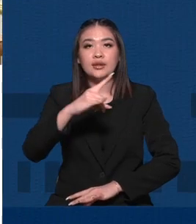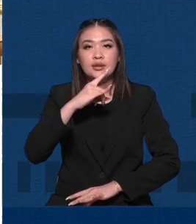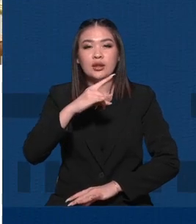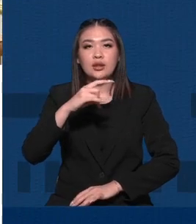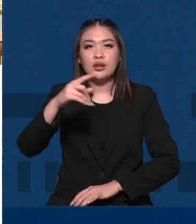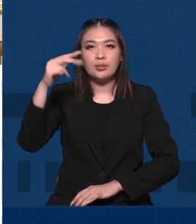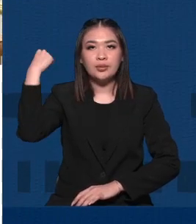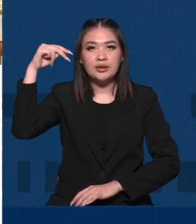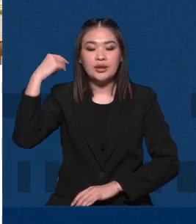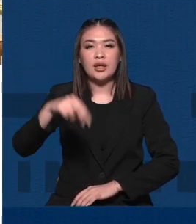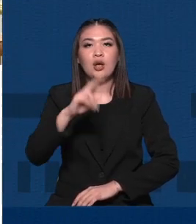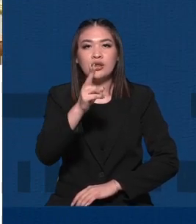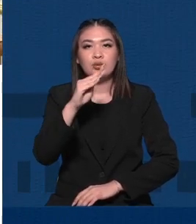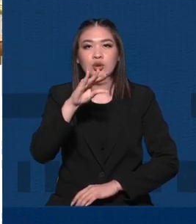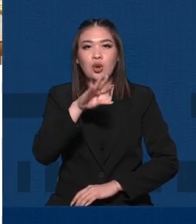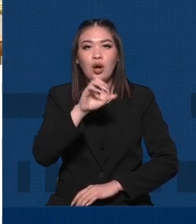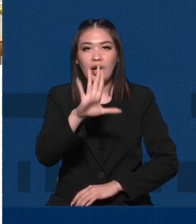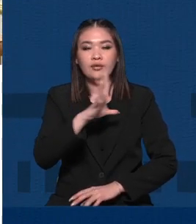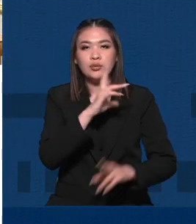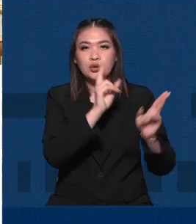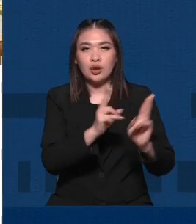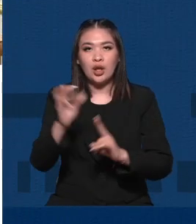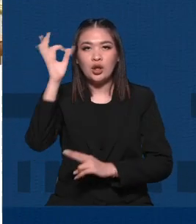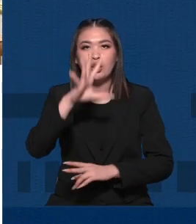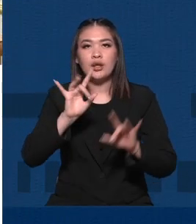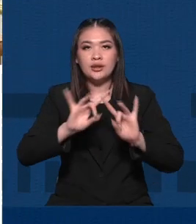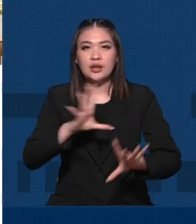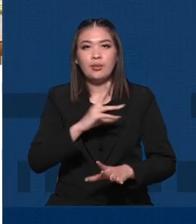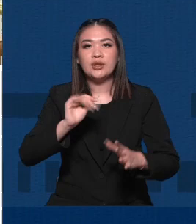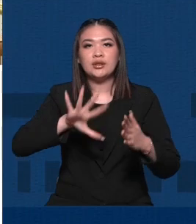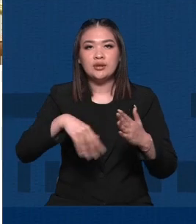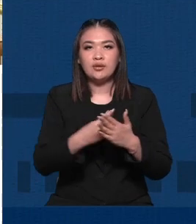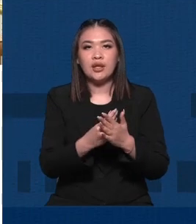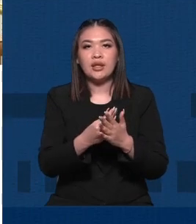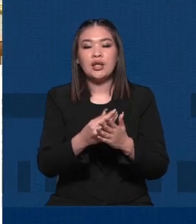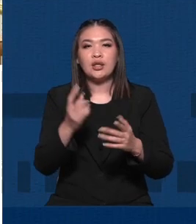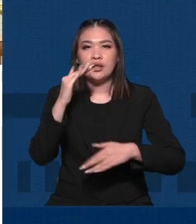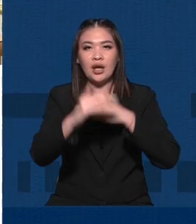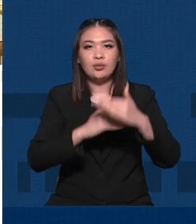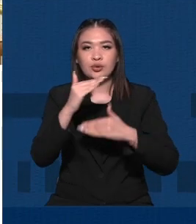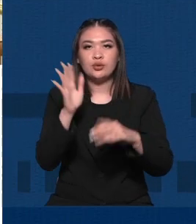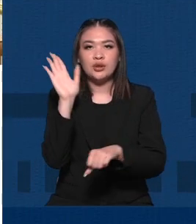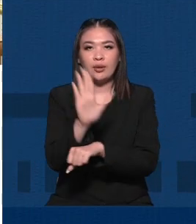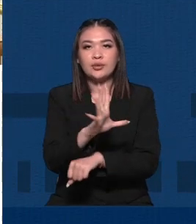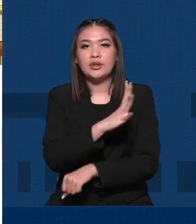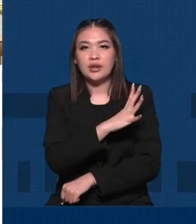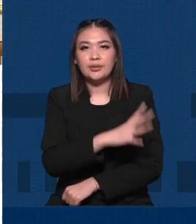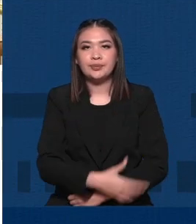Тоқаев инфляцияны одан әрі тұрақтандыруды және цифрлық қаржылық инфрақұрылымдарды дамытуды тапсырды.